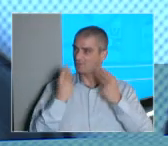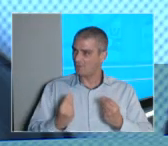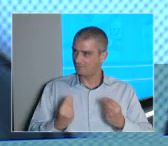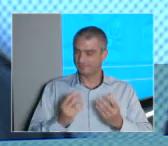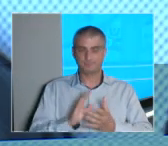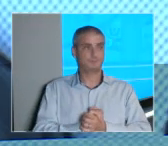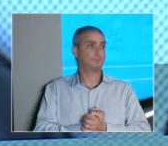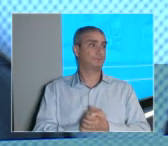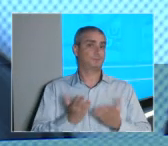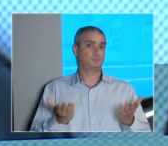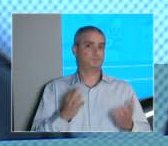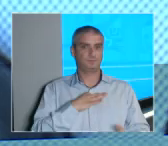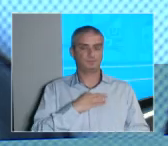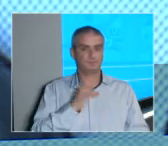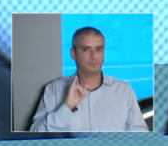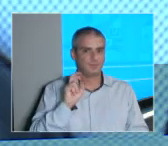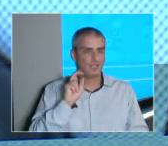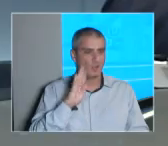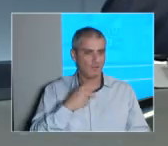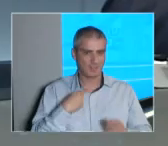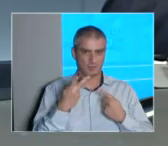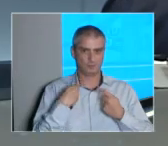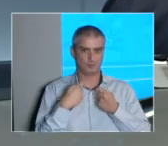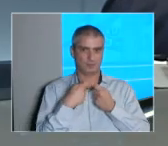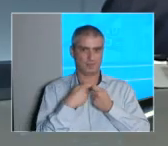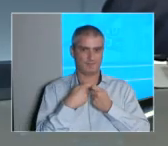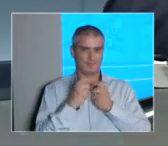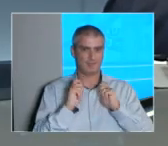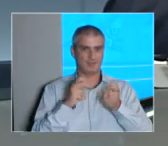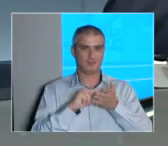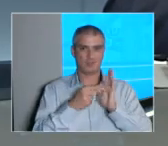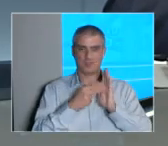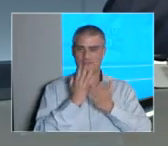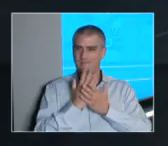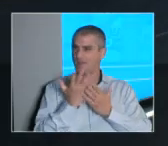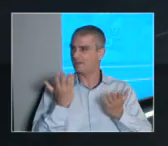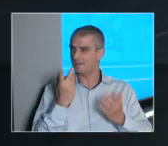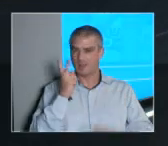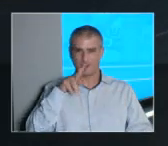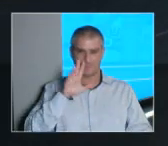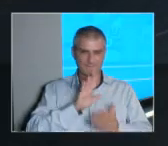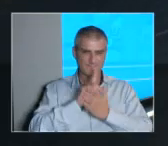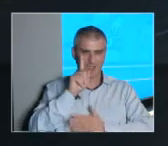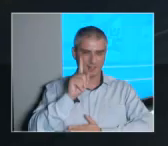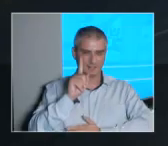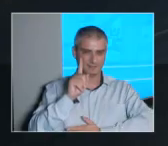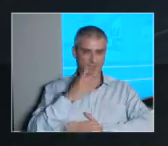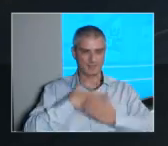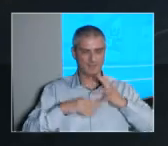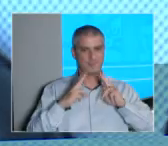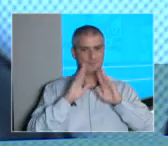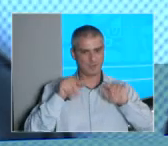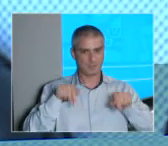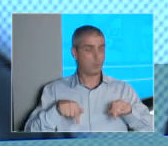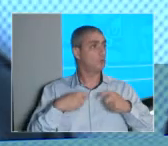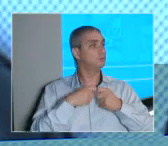טוב. מה נשמע יעקב? אנחנו שותפים... הוא נאמר להגשת תוכנית כבר במשך כמה, מ-2011, נחמד להיפגש גם